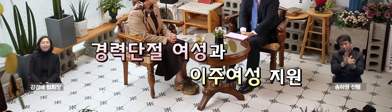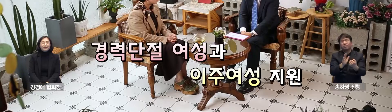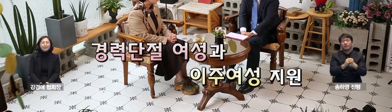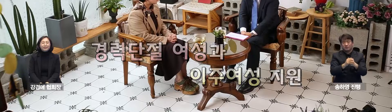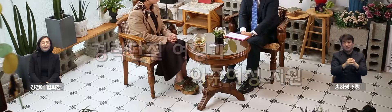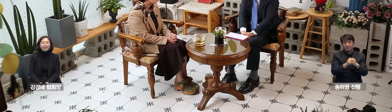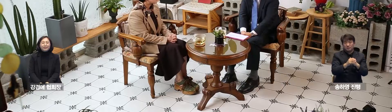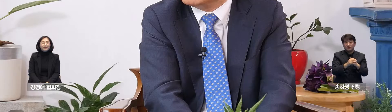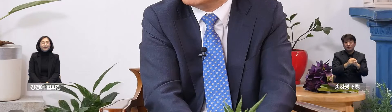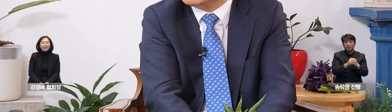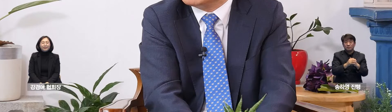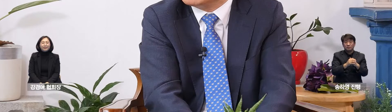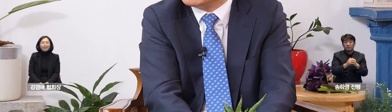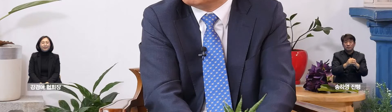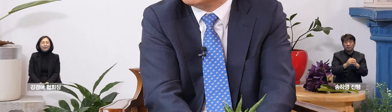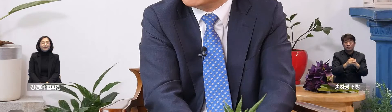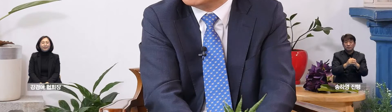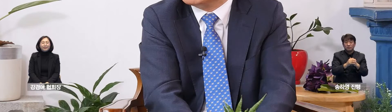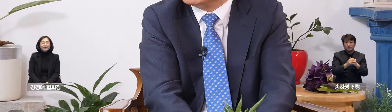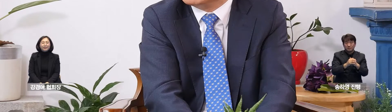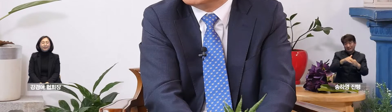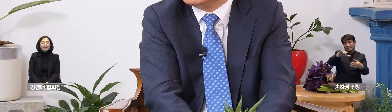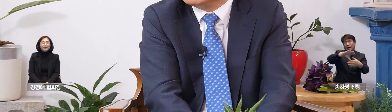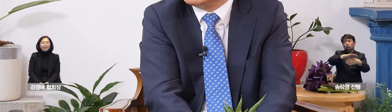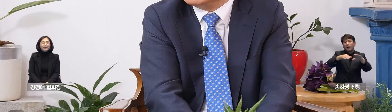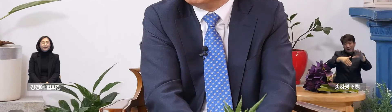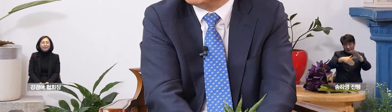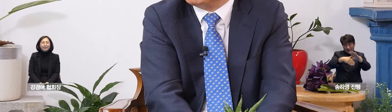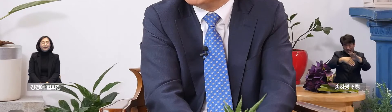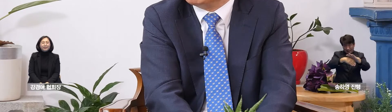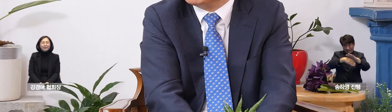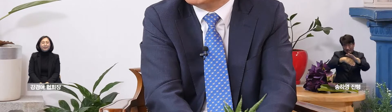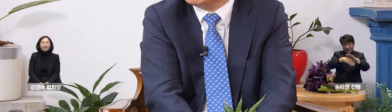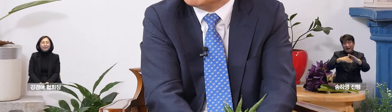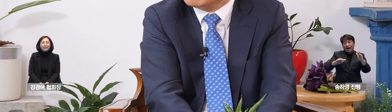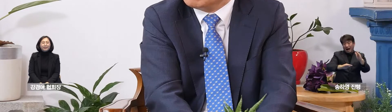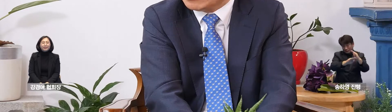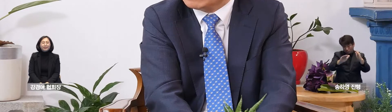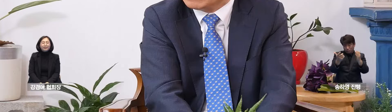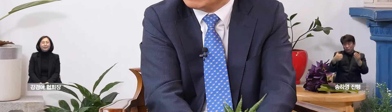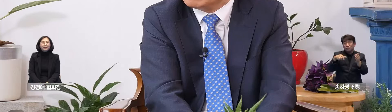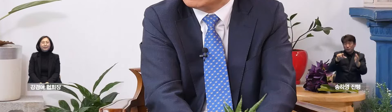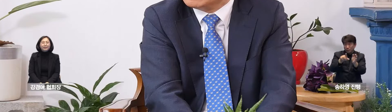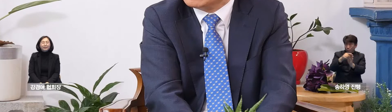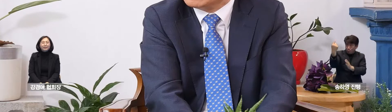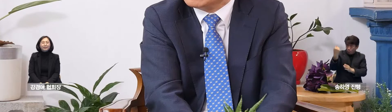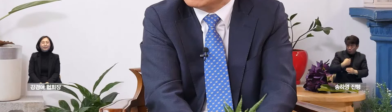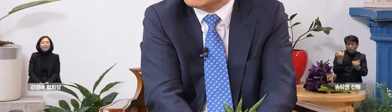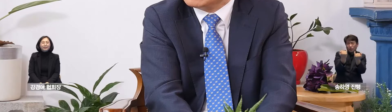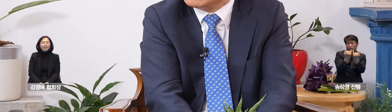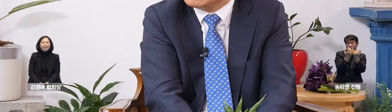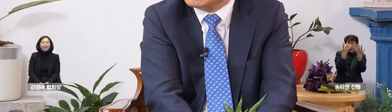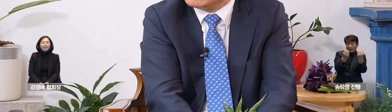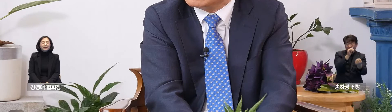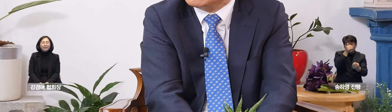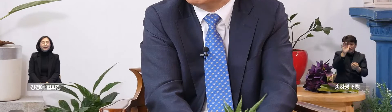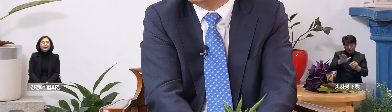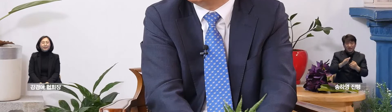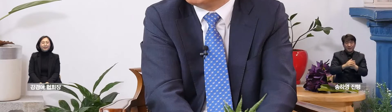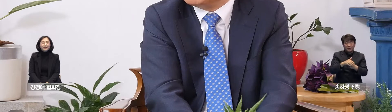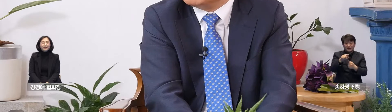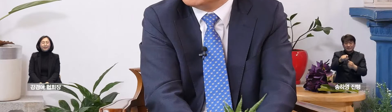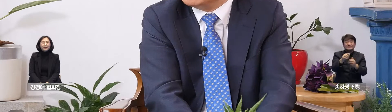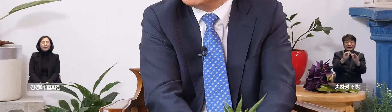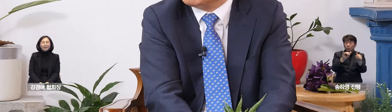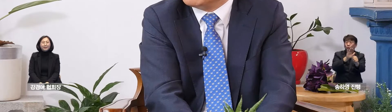우리나라에 이주해 오는 다문화 가정 이루기 위해서 오시는 여성들 많잖아요. 예,